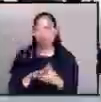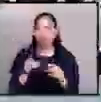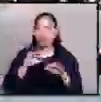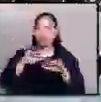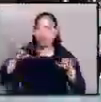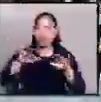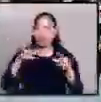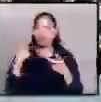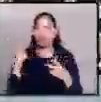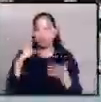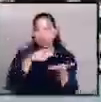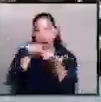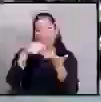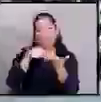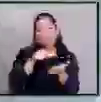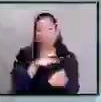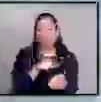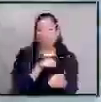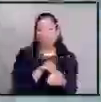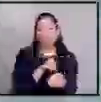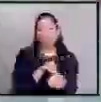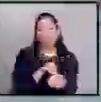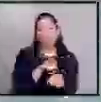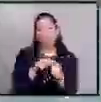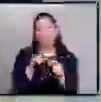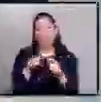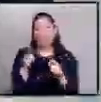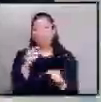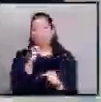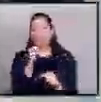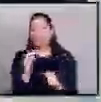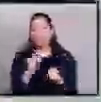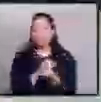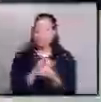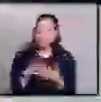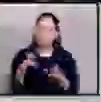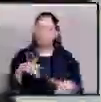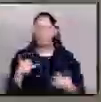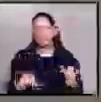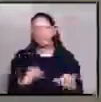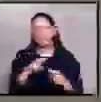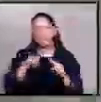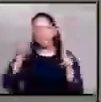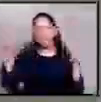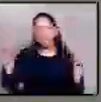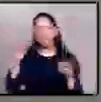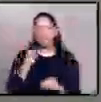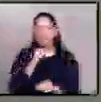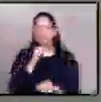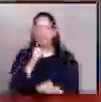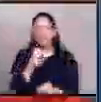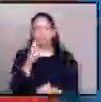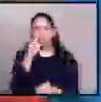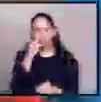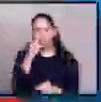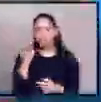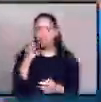Beach, magpatingin sa doktor. Ayaw raw sana niyang sirain ang saya ng mga kabayan, pero hindi raw biro ang